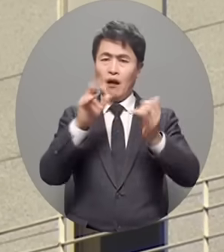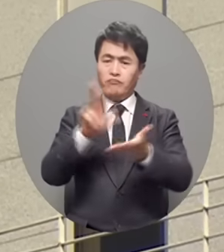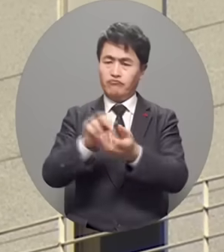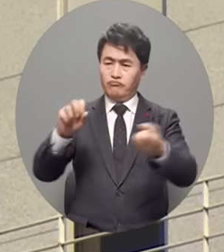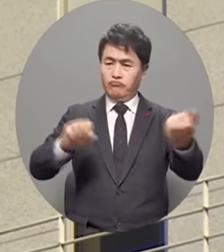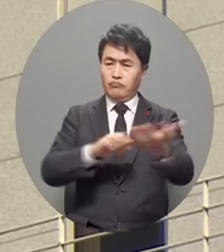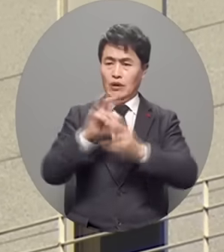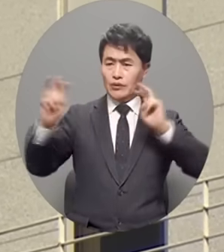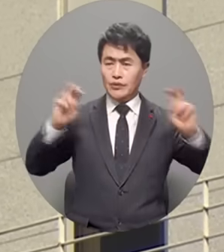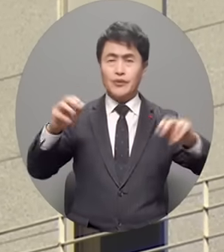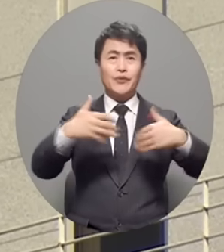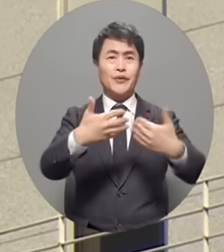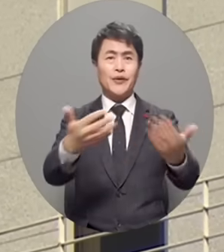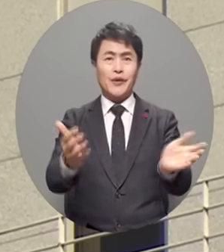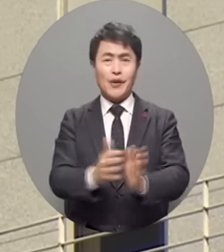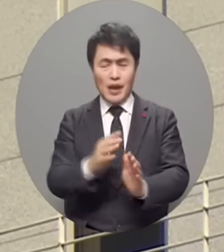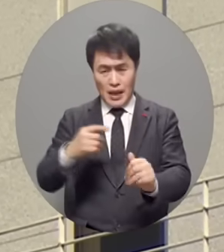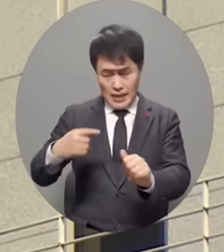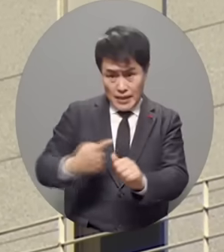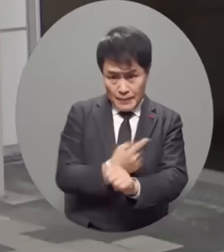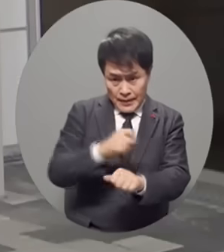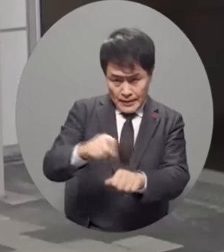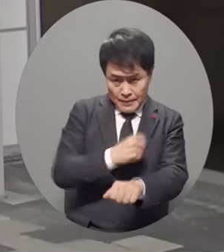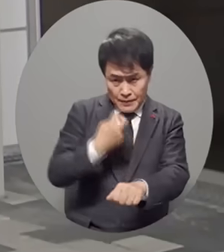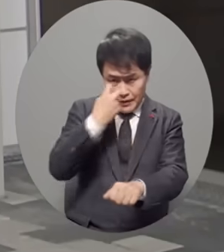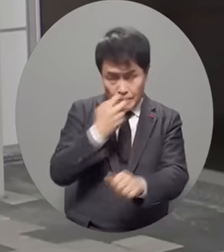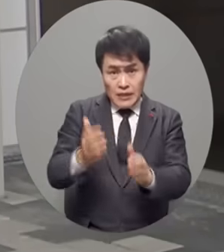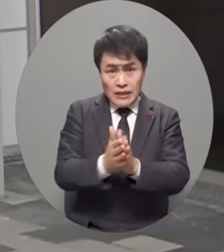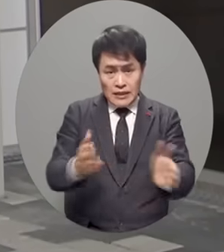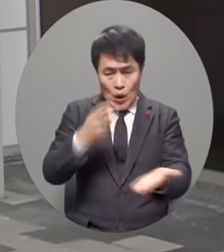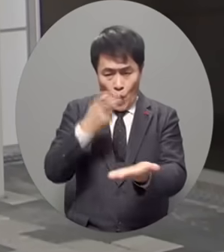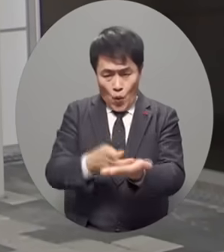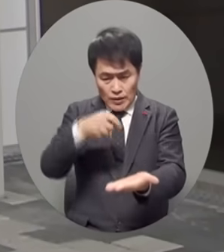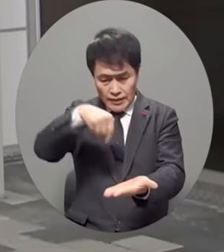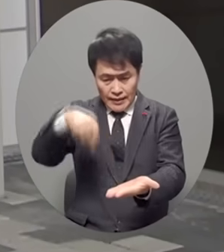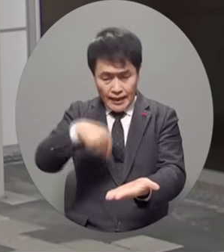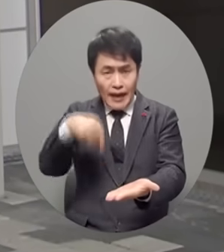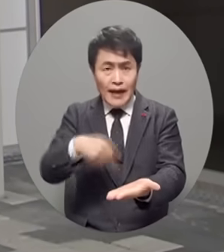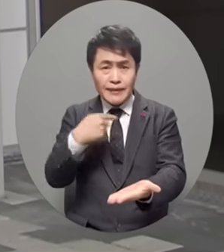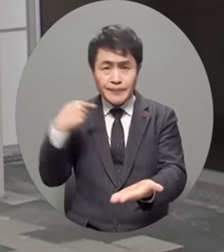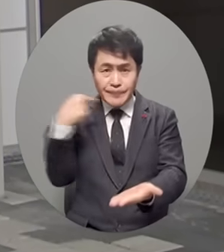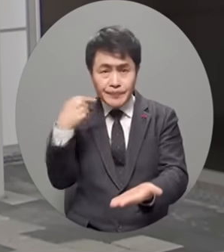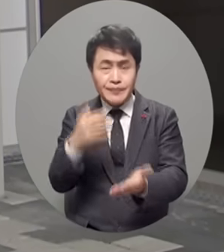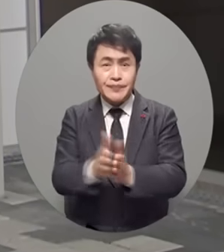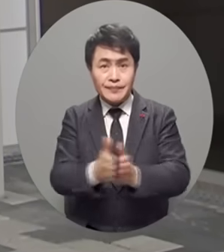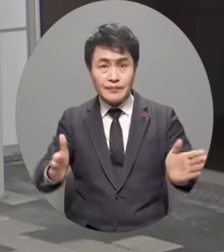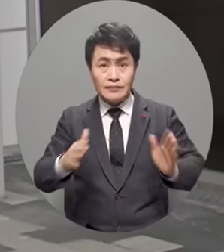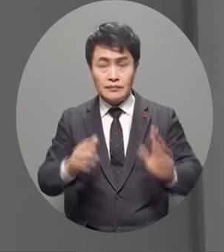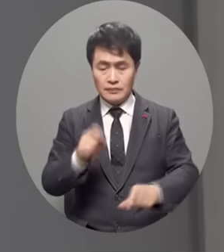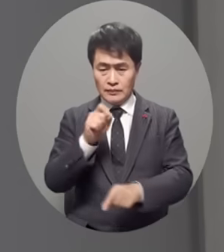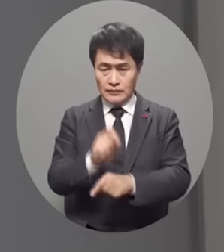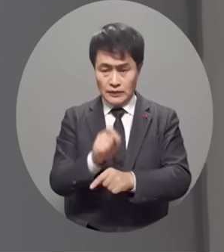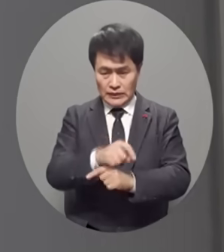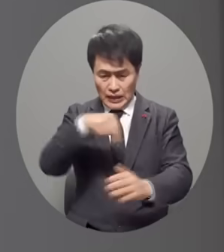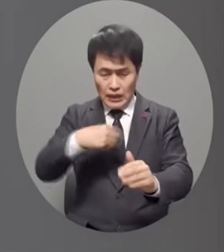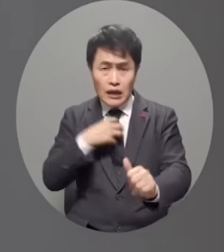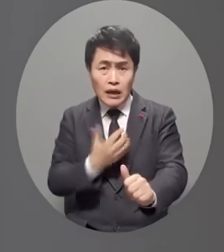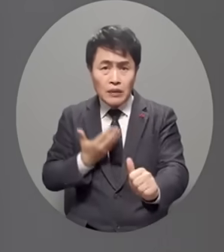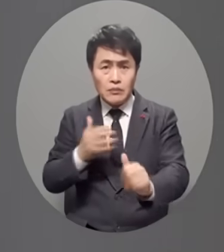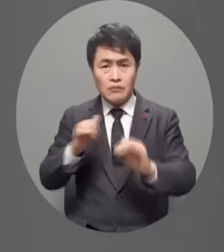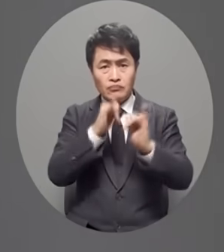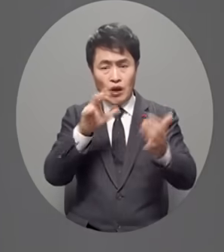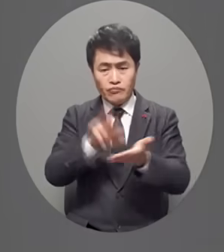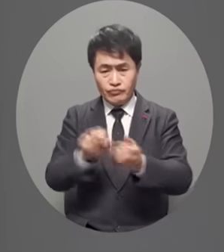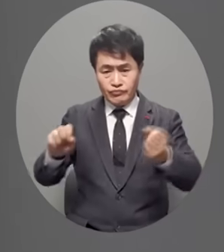일으킨 기업에 대해서는 예외 없이 특별감독을 실시한다는 원칙 하에 진행된 겁니다. 직장 내 괴롭힘으로 사회적 물의를